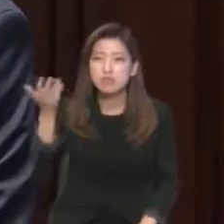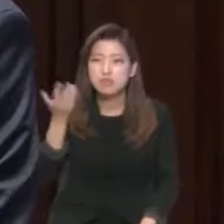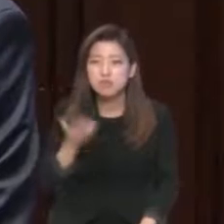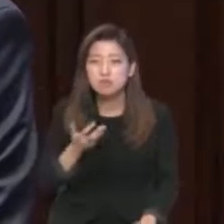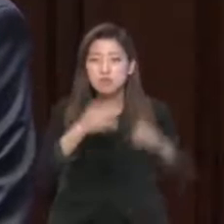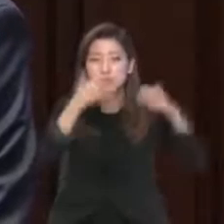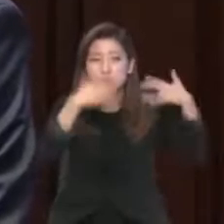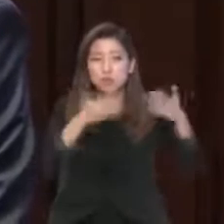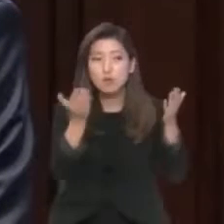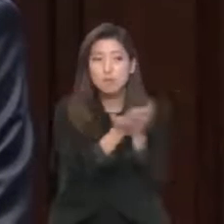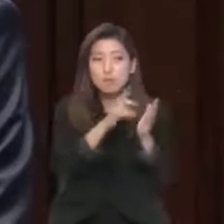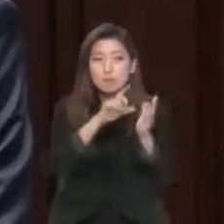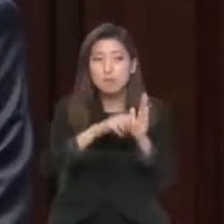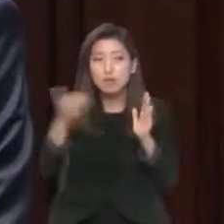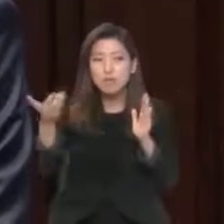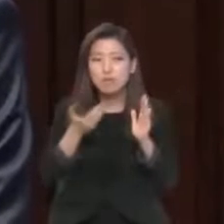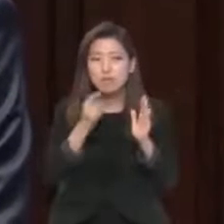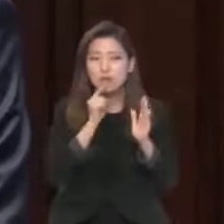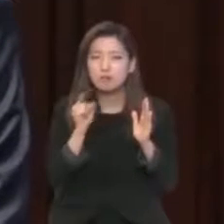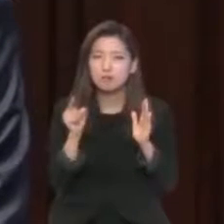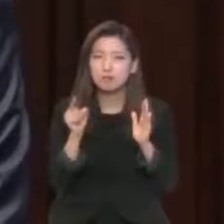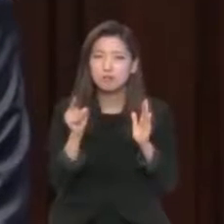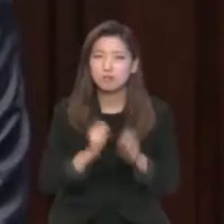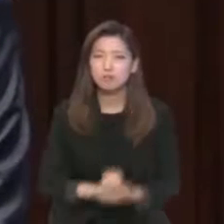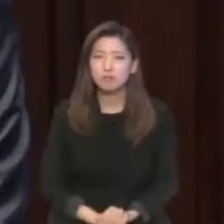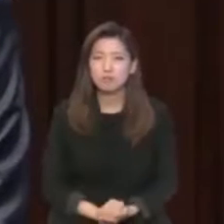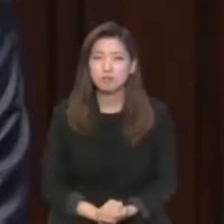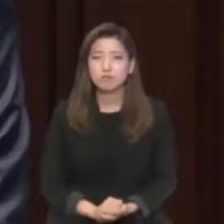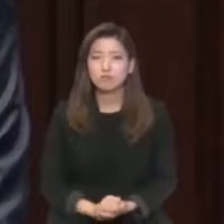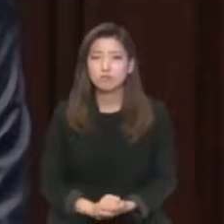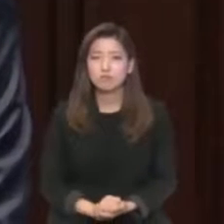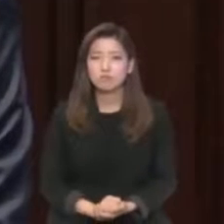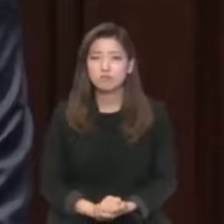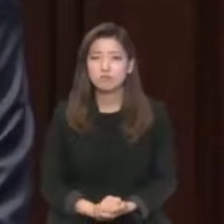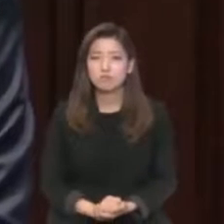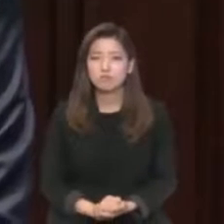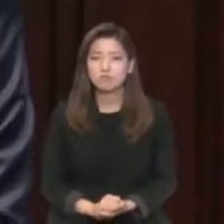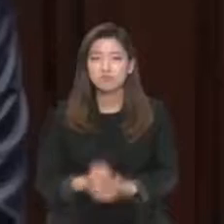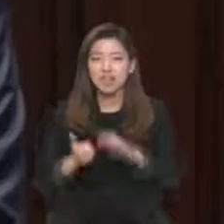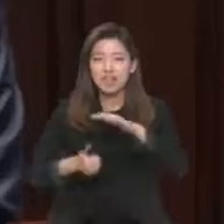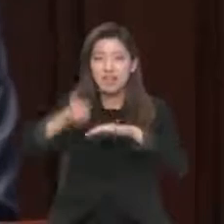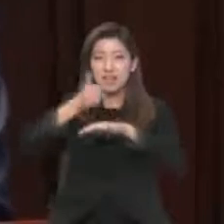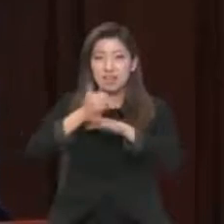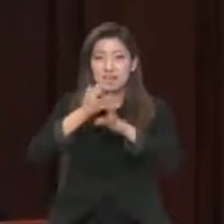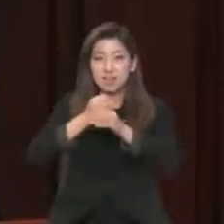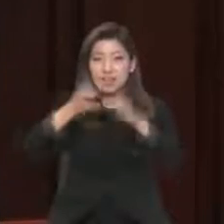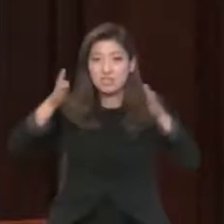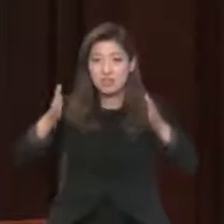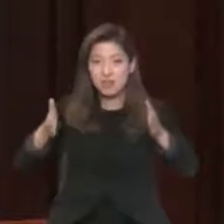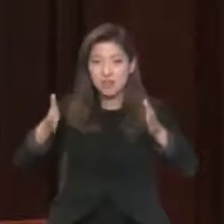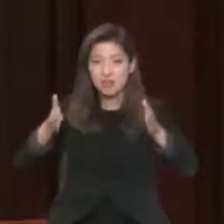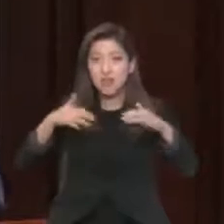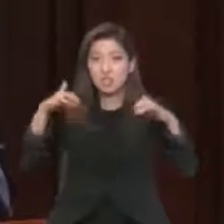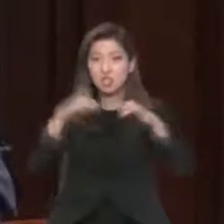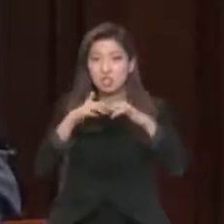말씀을 하셨습니다. 장관님, 전작권 임기 내 전환이라는 문재인 대통령의 공약을 실현할 수